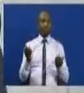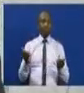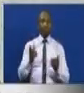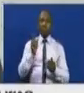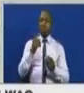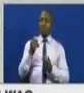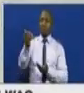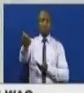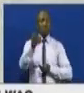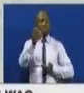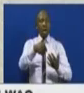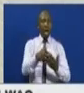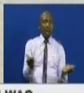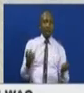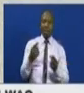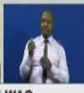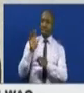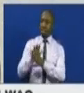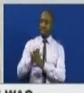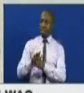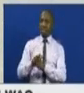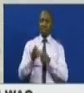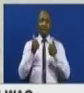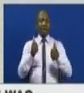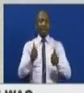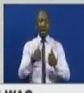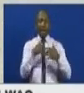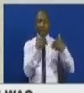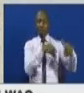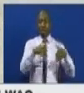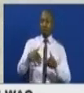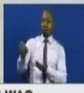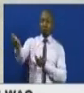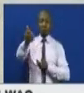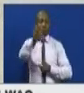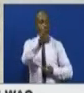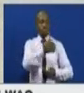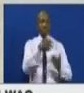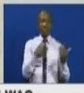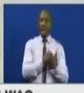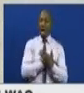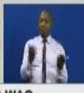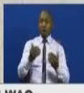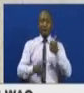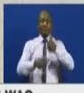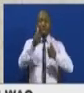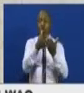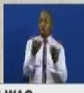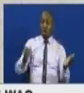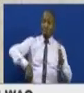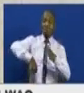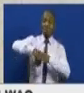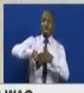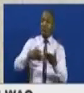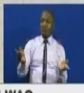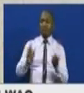wanaingiza sasa hivi. Ikumbuke vilabu vyetu vingi ni maskini au vinategemea sana gate collections, na sasa hivi mpira uchezwi, hakuna chochote kinachoingia. Lakini